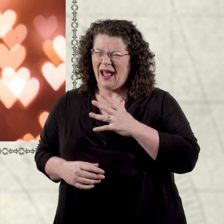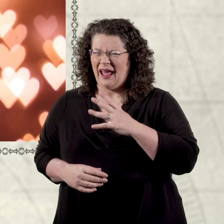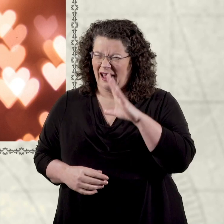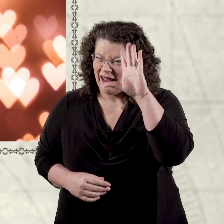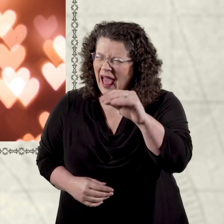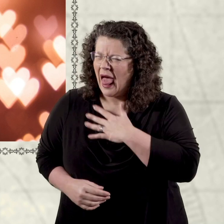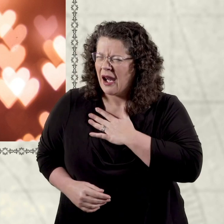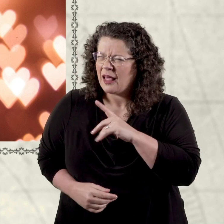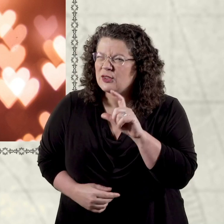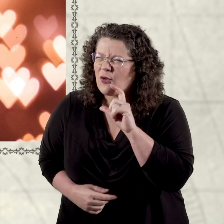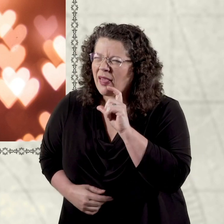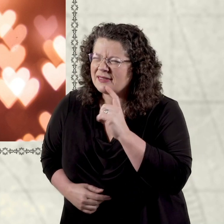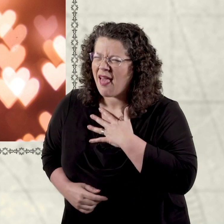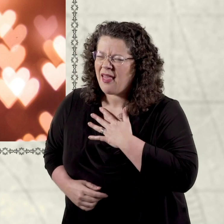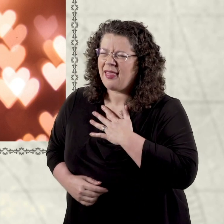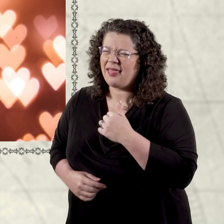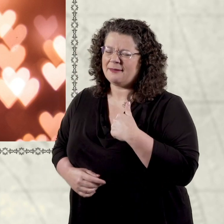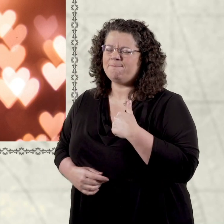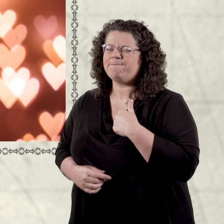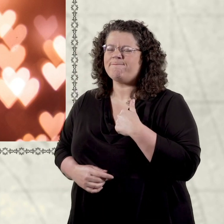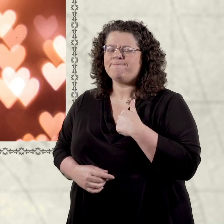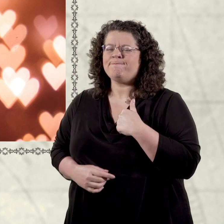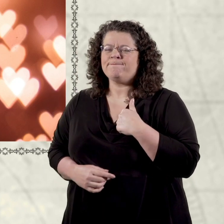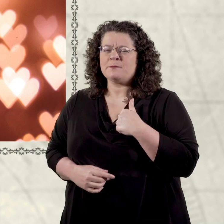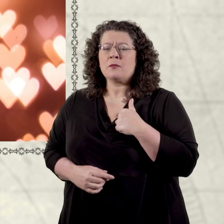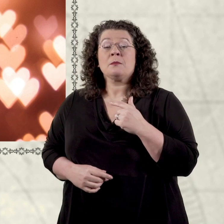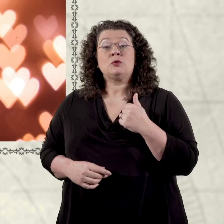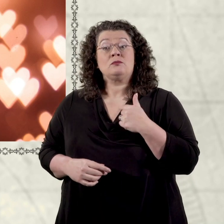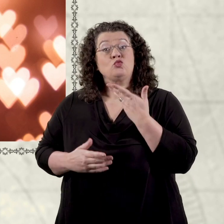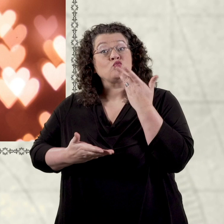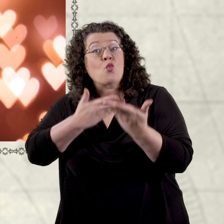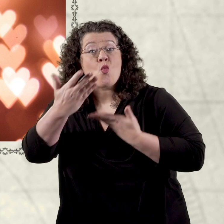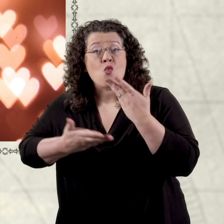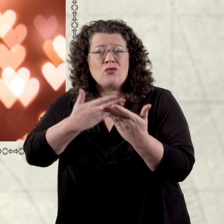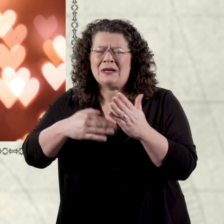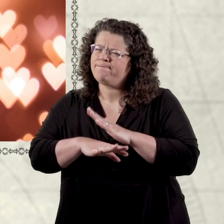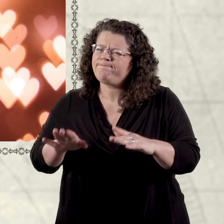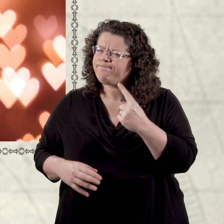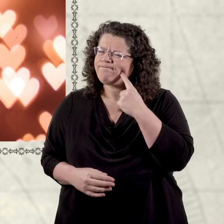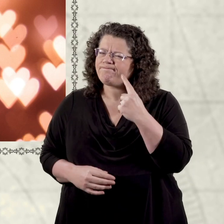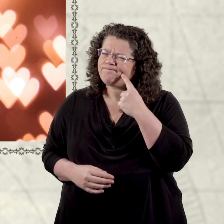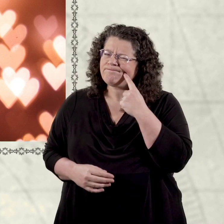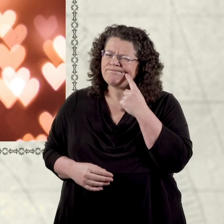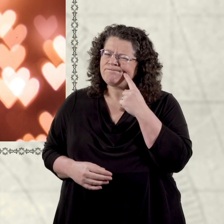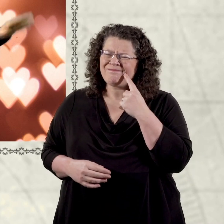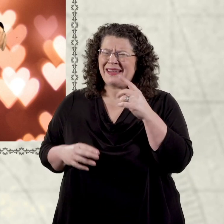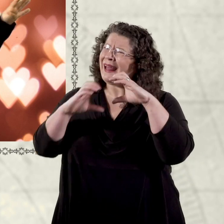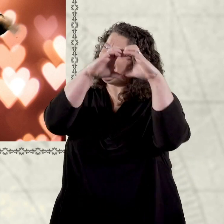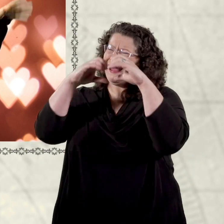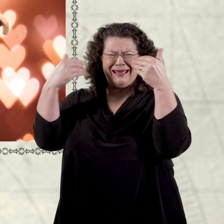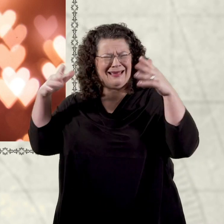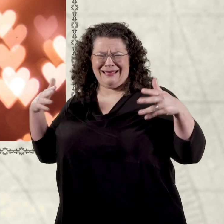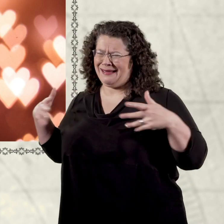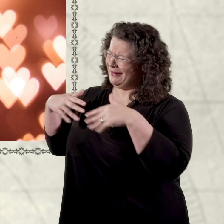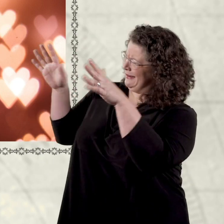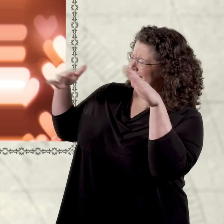Wel, dwi yn joio siocled. Ond ydy'n stori I ddim mor syml â hynny. Felly gawn ni warad o'r